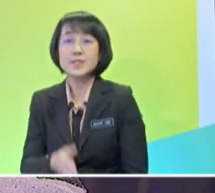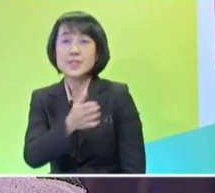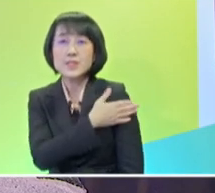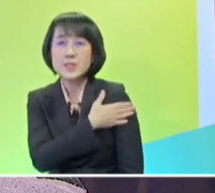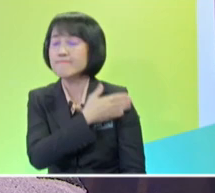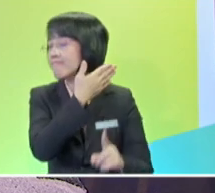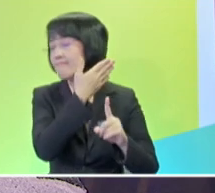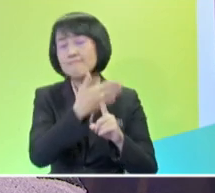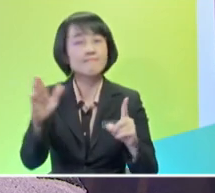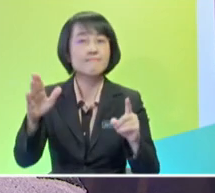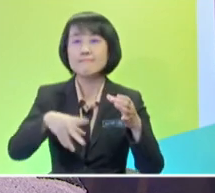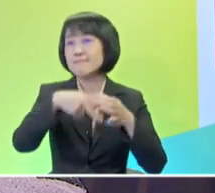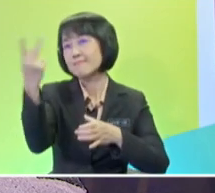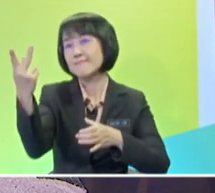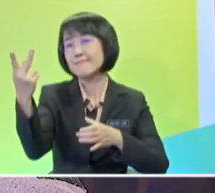keluar